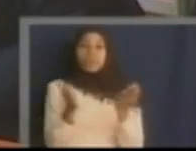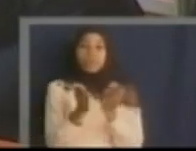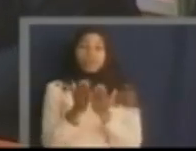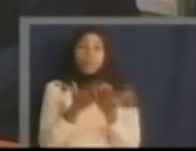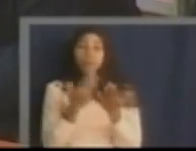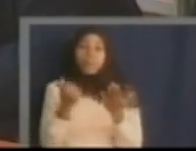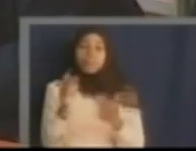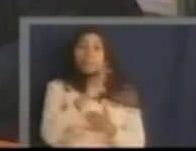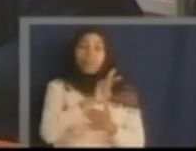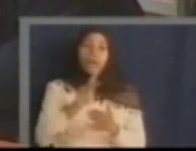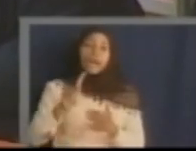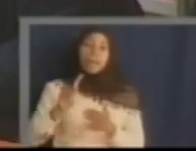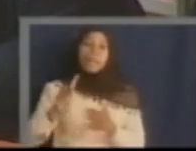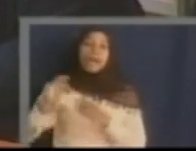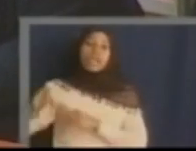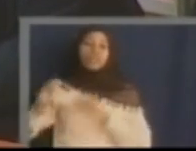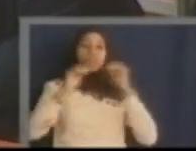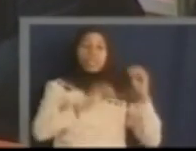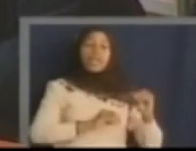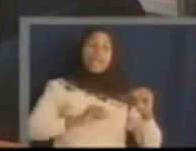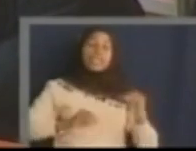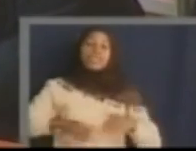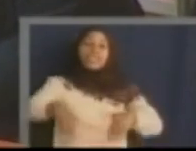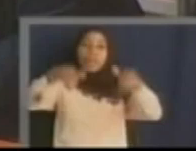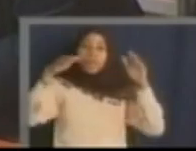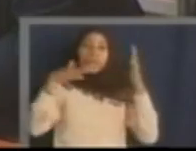nini. Naomba mniruhusu nisome hiyo ratiba.